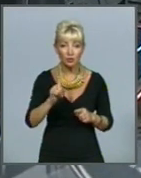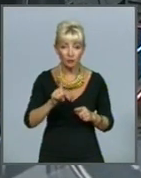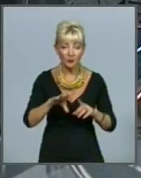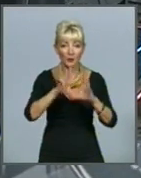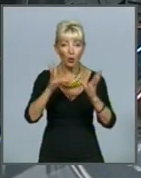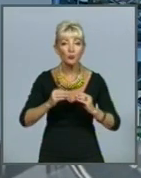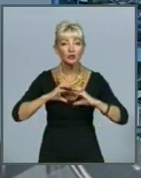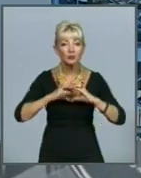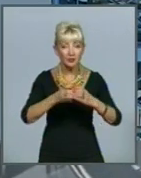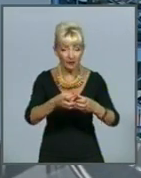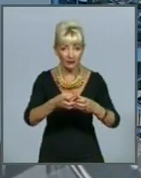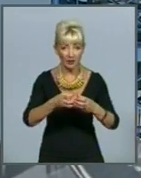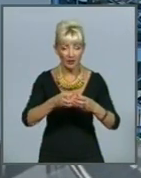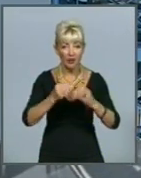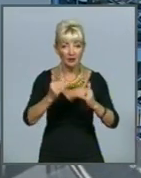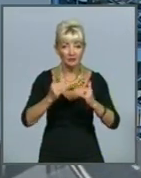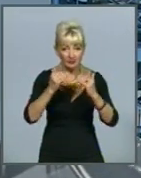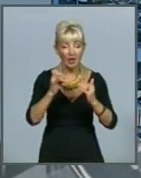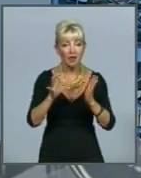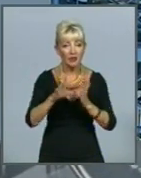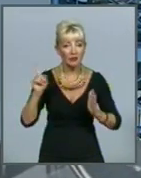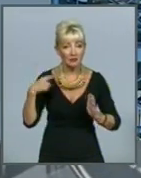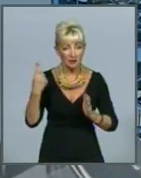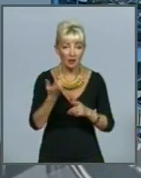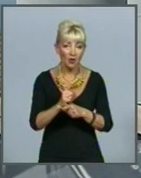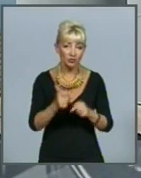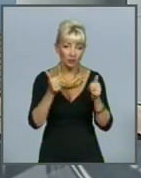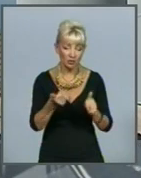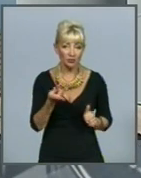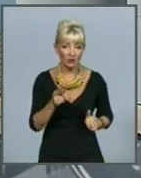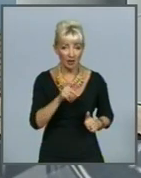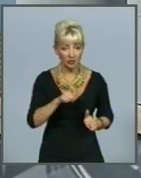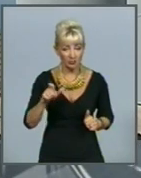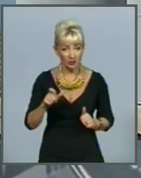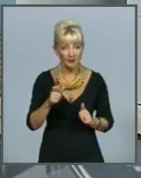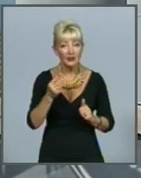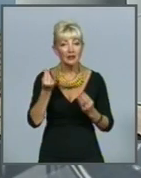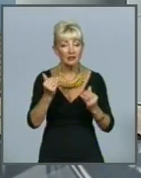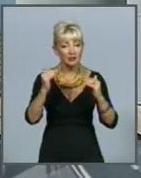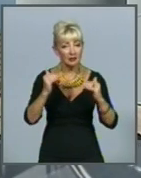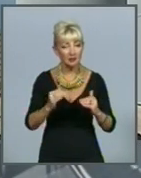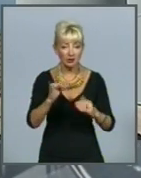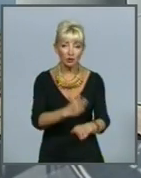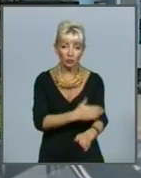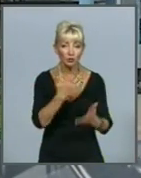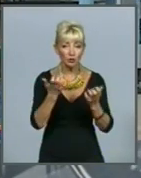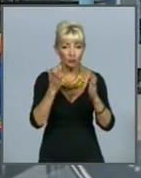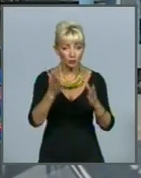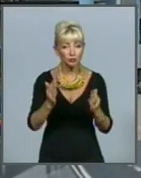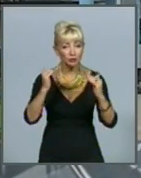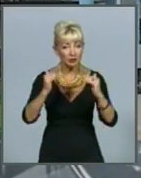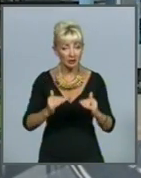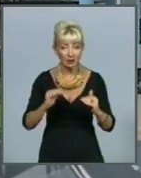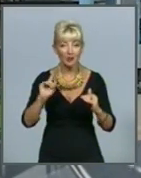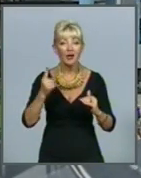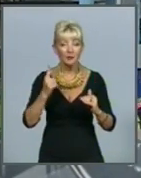на енергоносії дуже хороша для споживачів. Ціни низькі і довго ще будуть низькими, тому що спад промисловості.